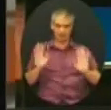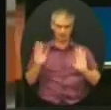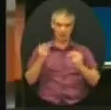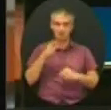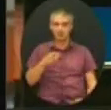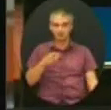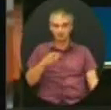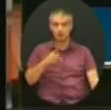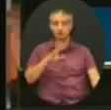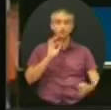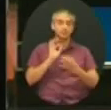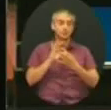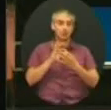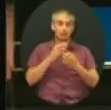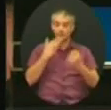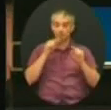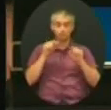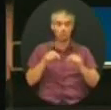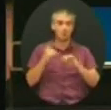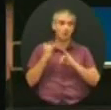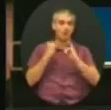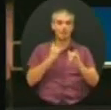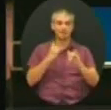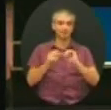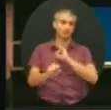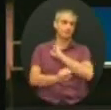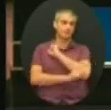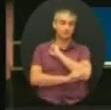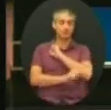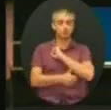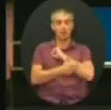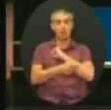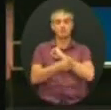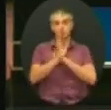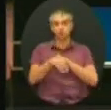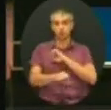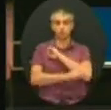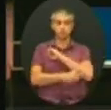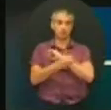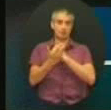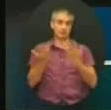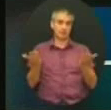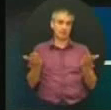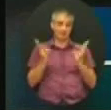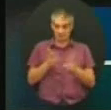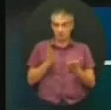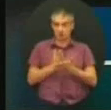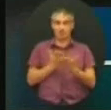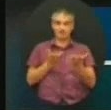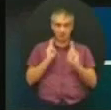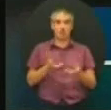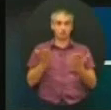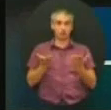לדבר הזה. בסך הכל מדובר כאן להביא משנה למנכ״ל. ויש משנה למנכ״ל. אבל יש כבר,